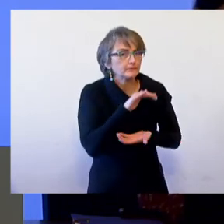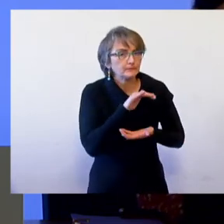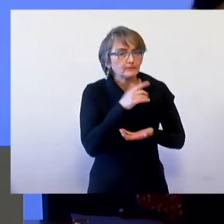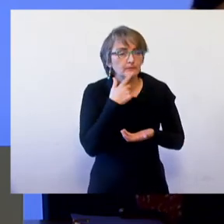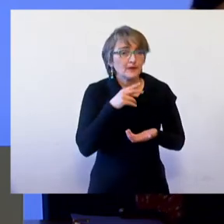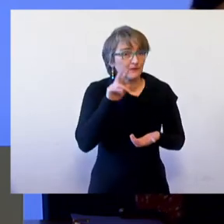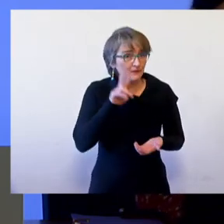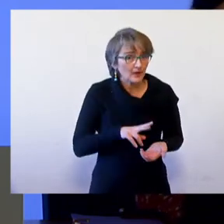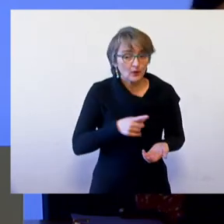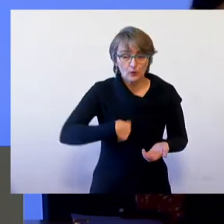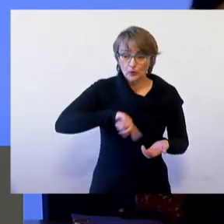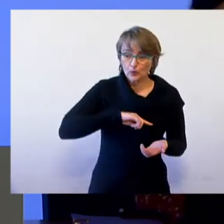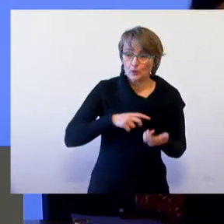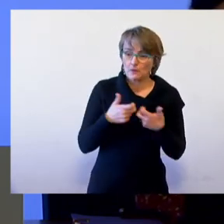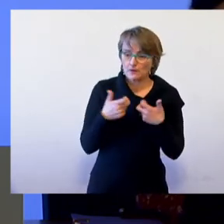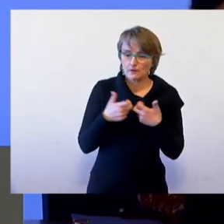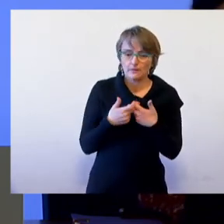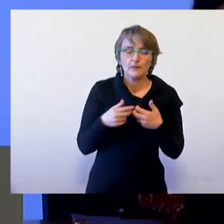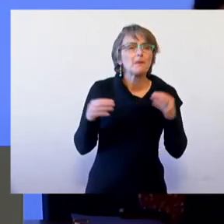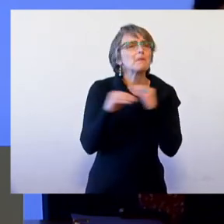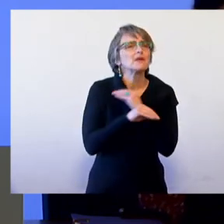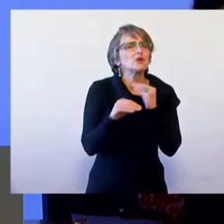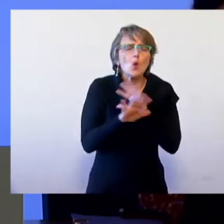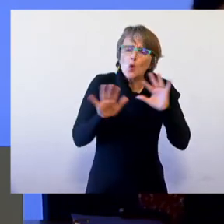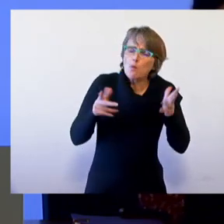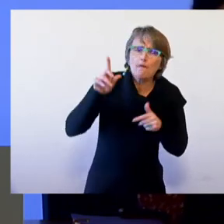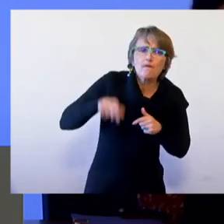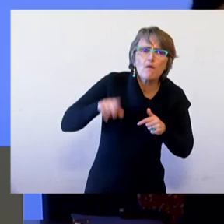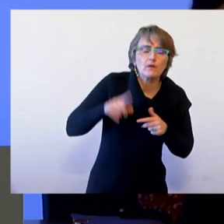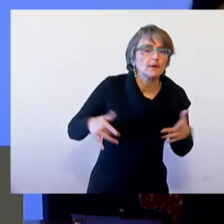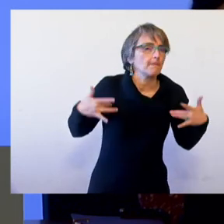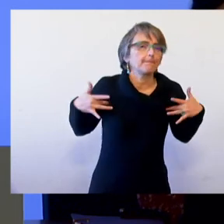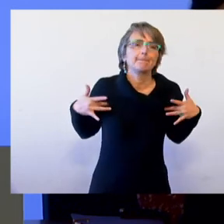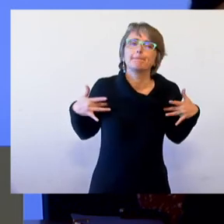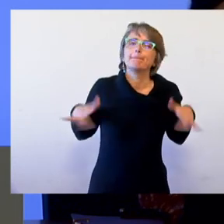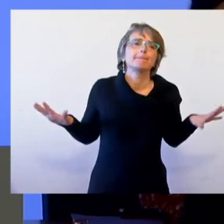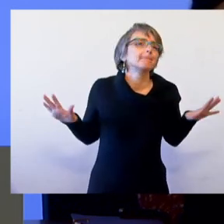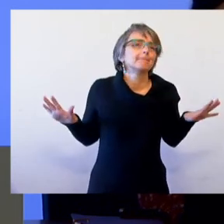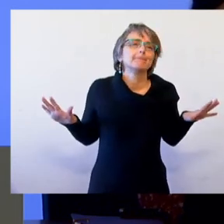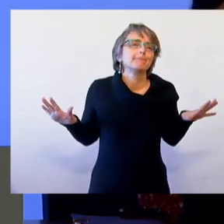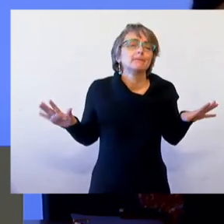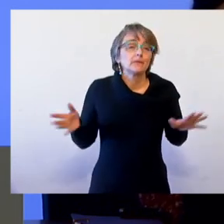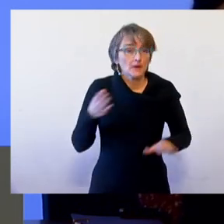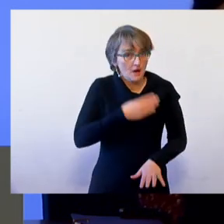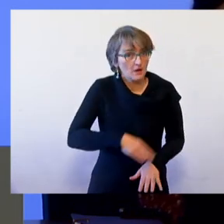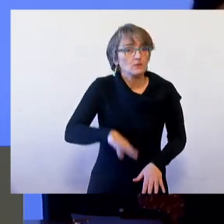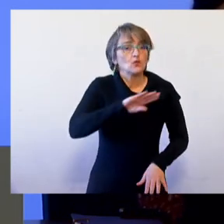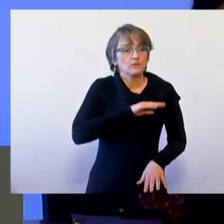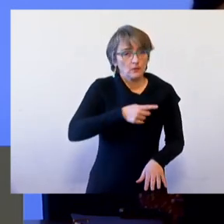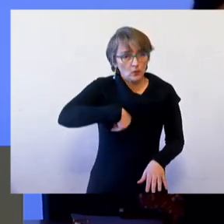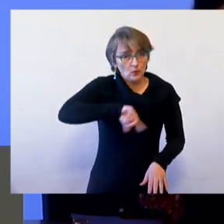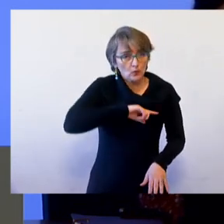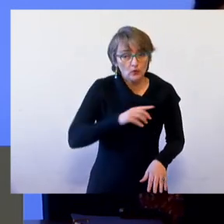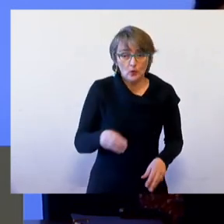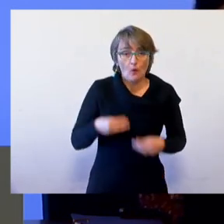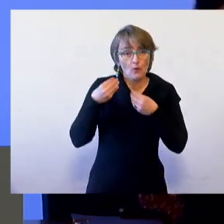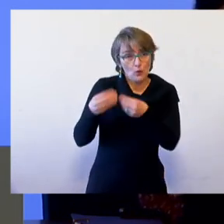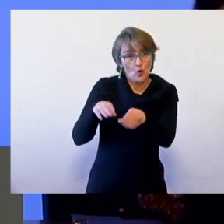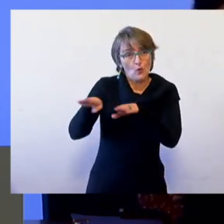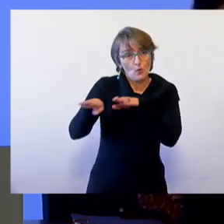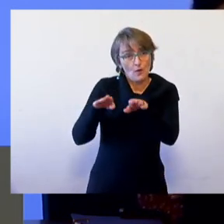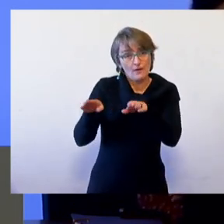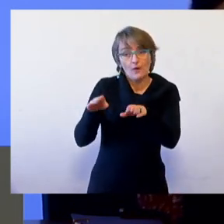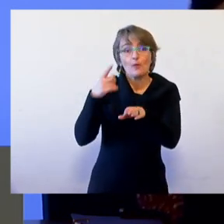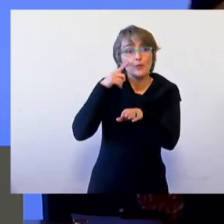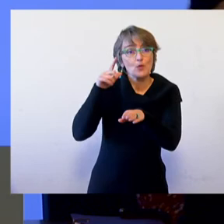nous de dire comment on fait la pédagogie. Nous, notre responsabilité, c'est de donner tous les moyens pour que la